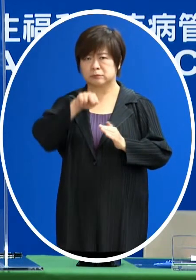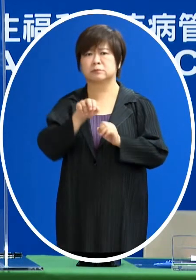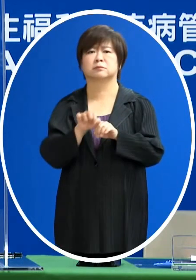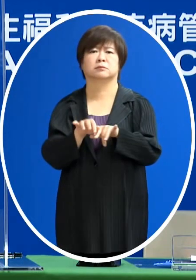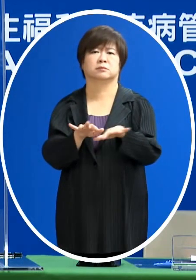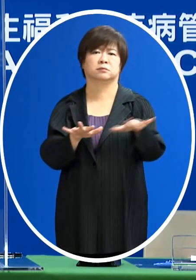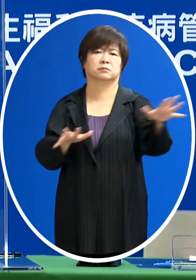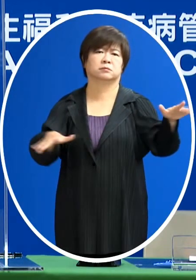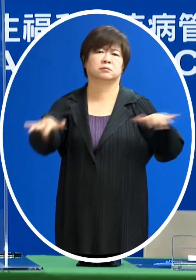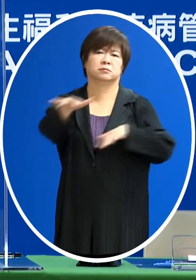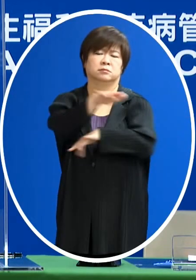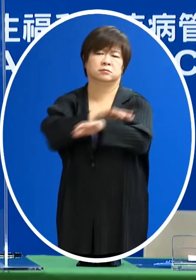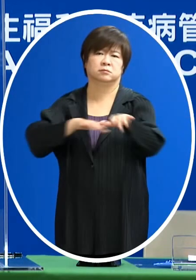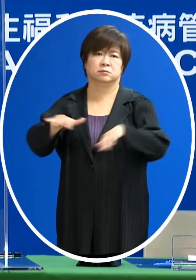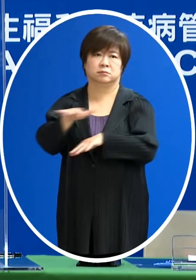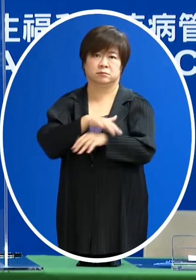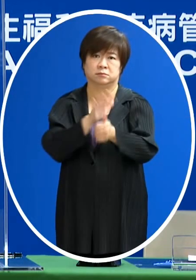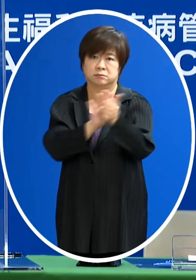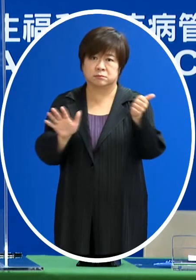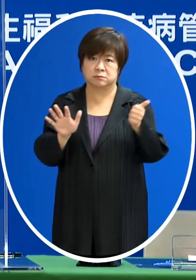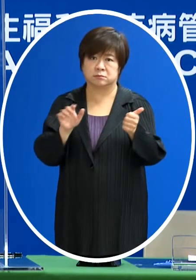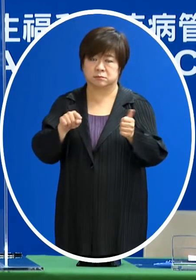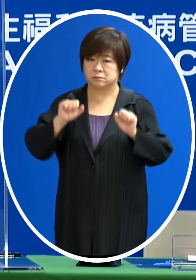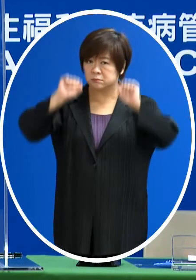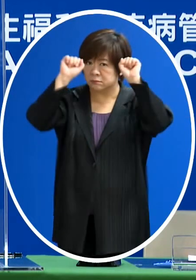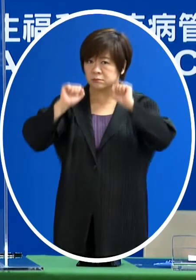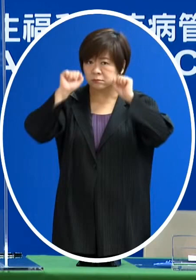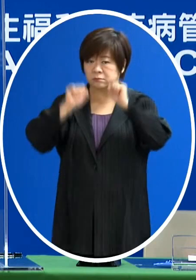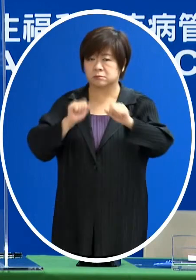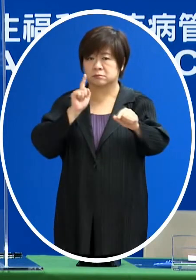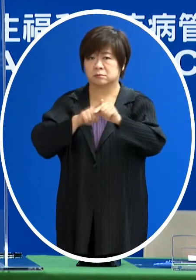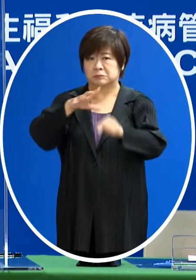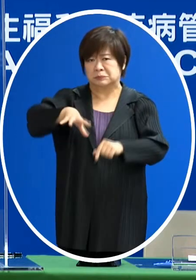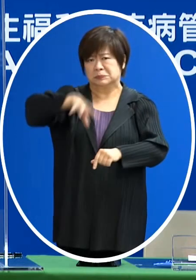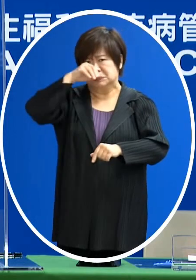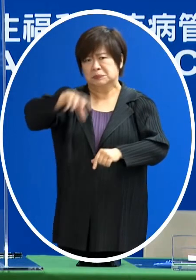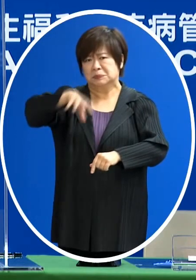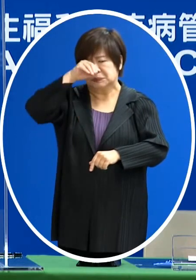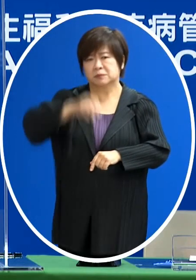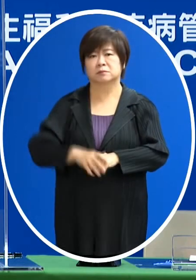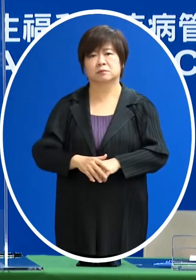影响到，哦，其实做这样的一个，哦，要求也希望大家配合。